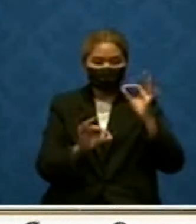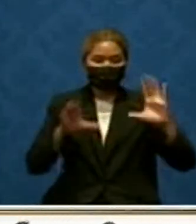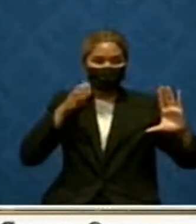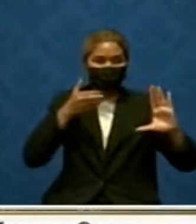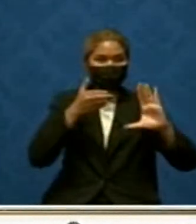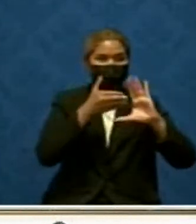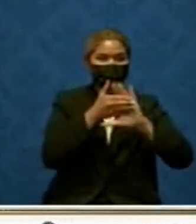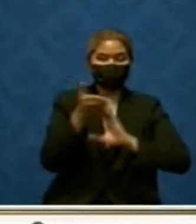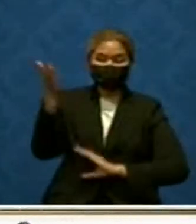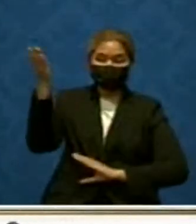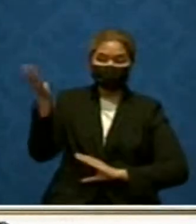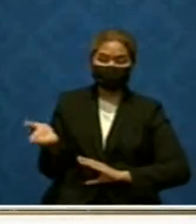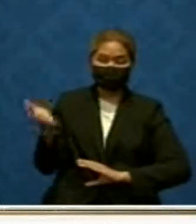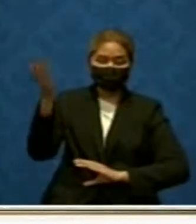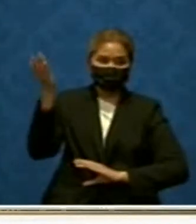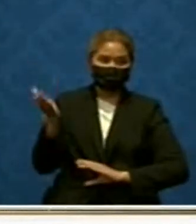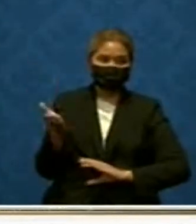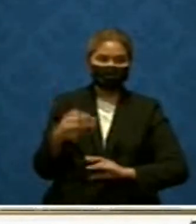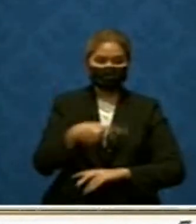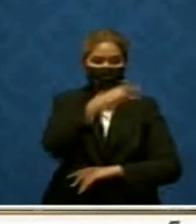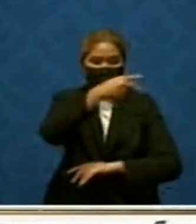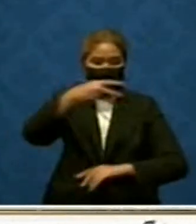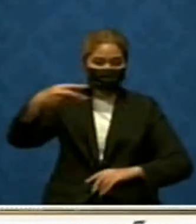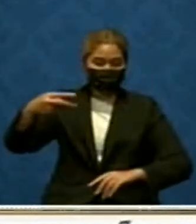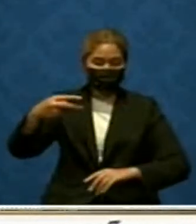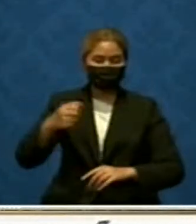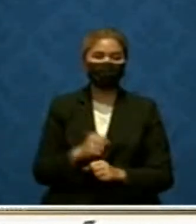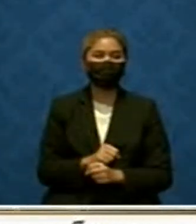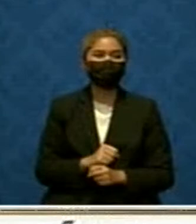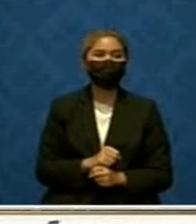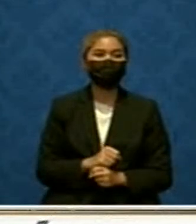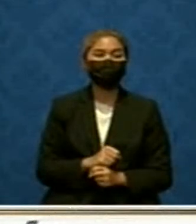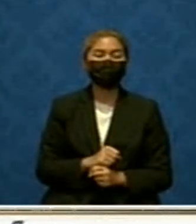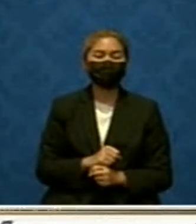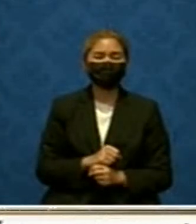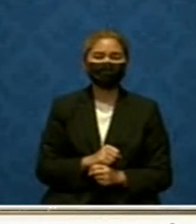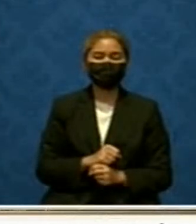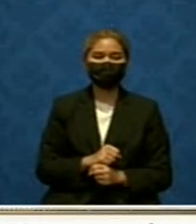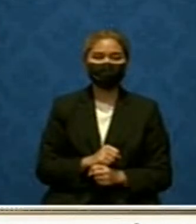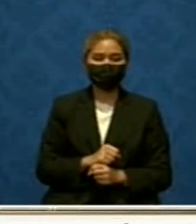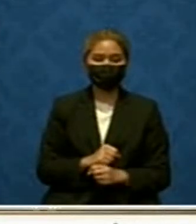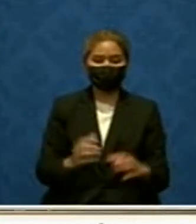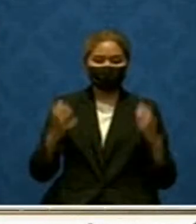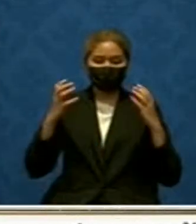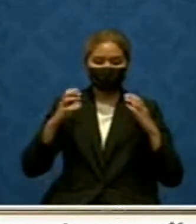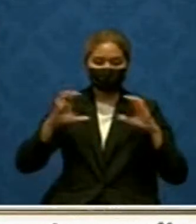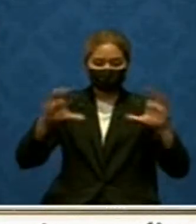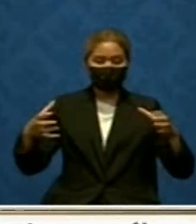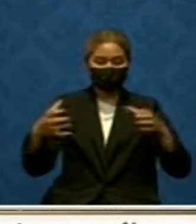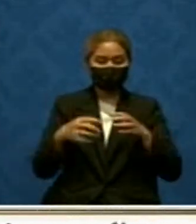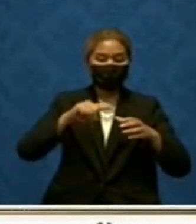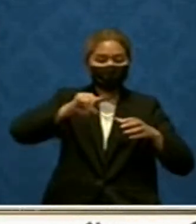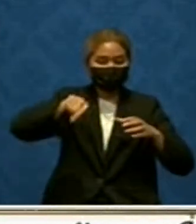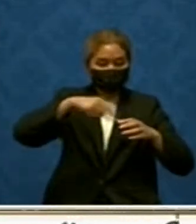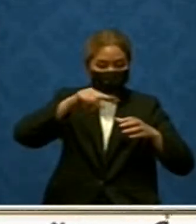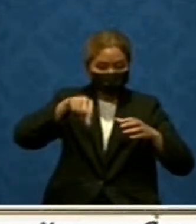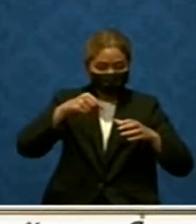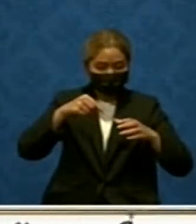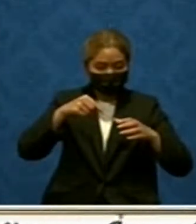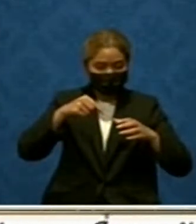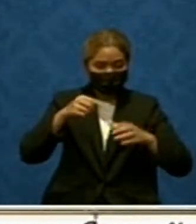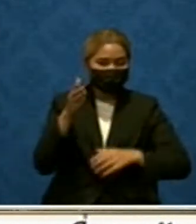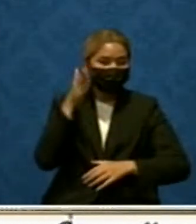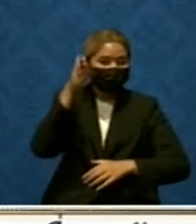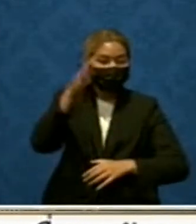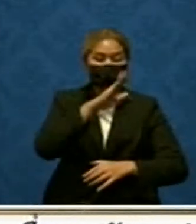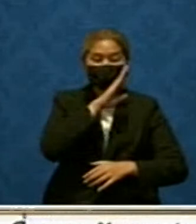ไัหนัศือจะเห็นหากบอกว่ารัฐบาลนทำไม่ดีคนที่เข้ามาจะต้องทำใหดกว